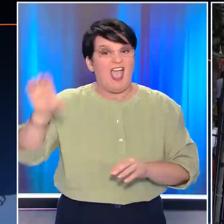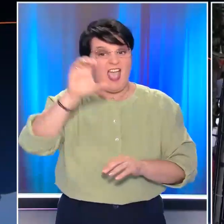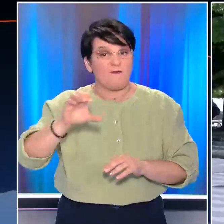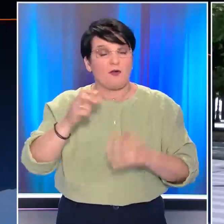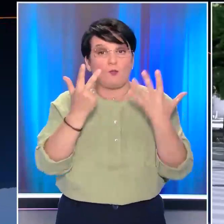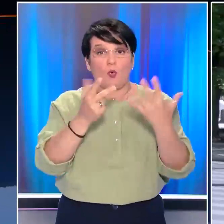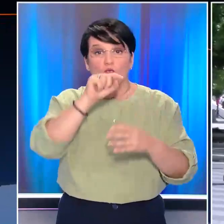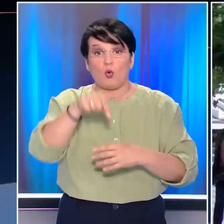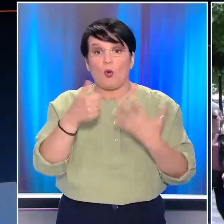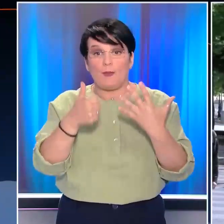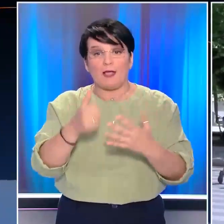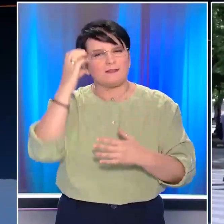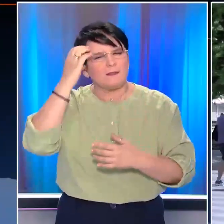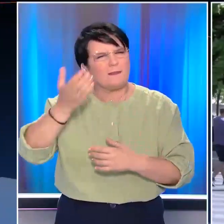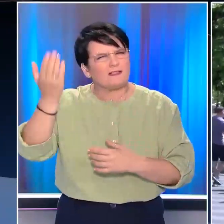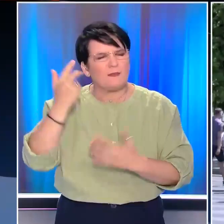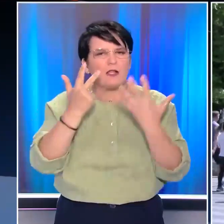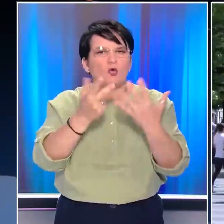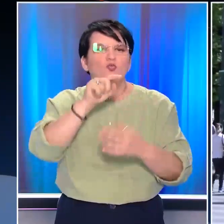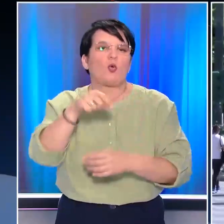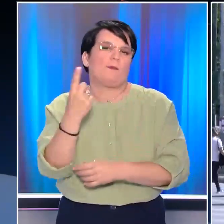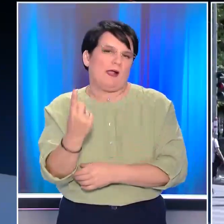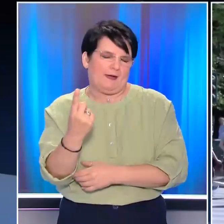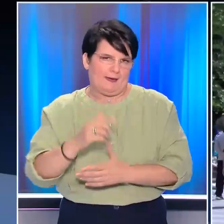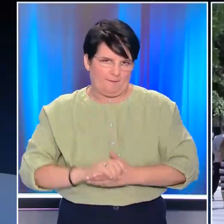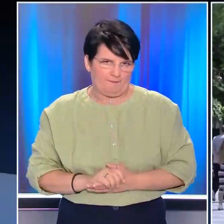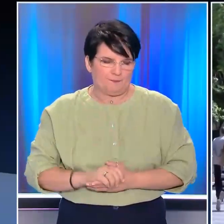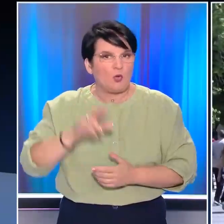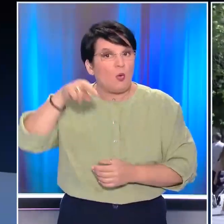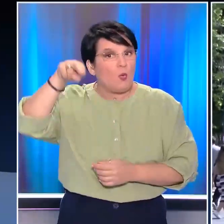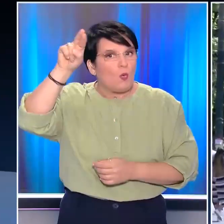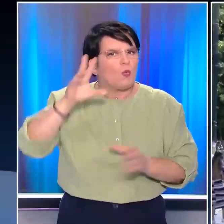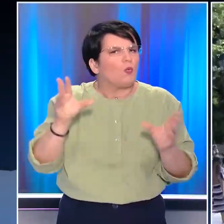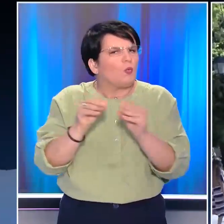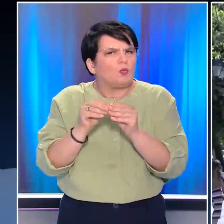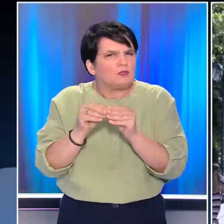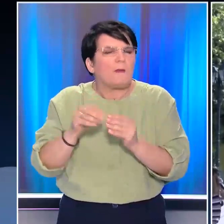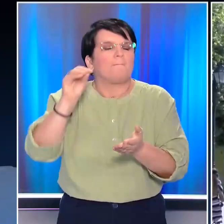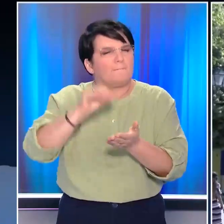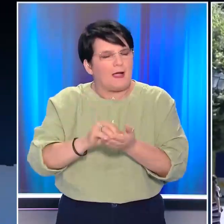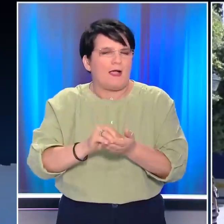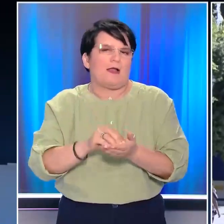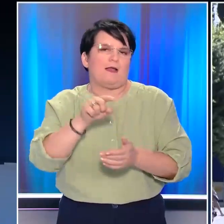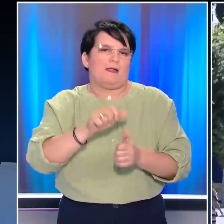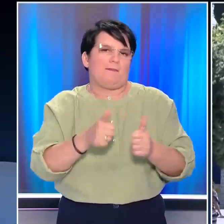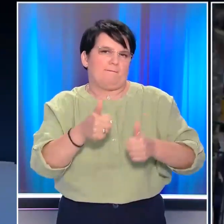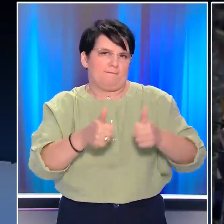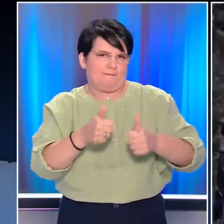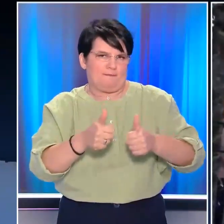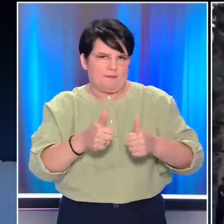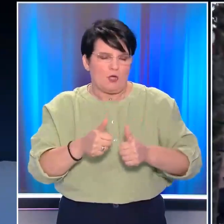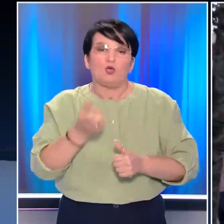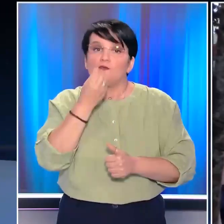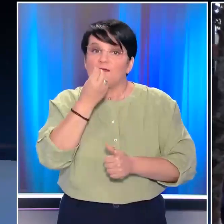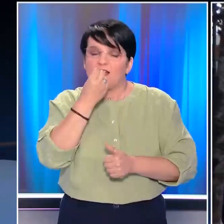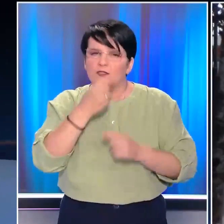στο 8,6% από 8,1% αντίστοιχα. Στην αιχμή των αυξήσεων βρέθηκαν για έναν ακόμη μήνα οι τιμές των τροφίμων, ενώ οι